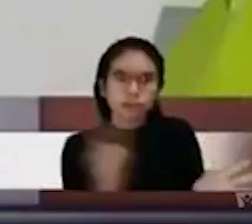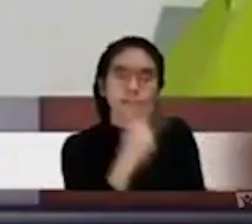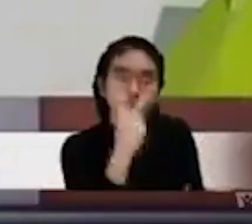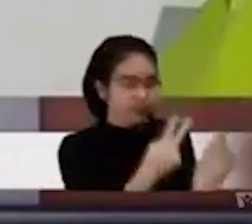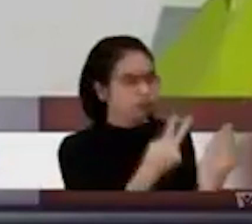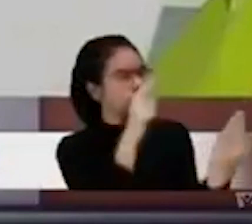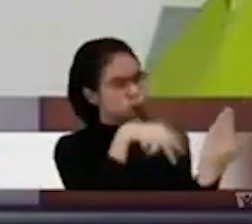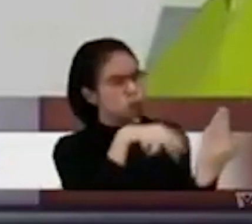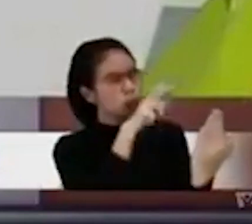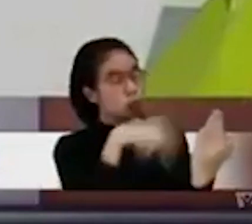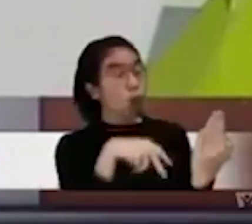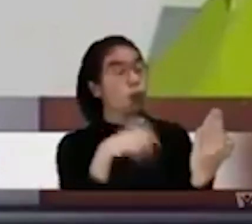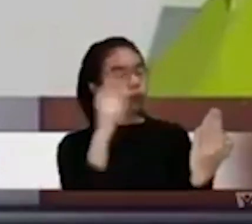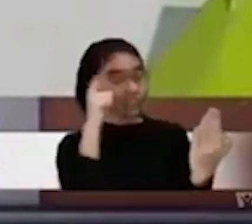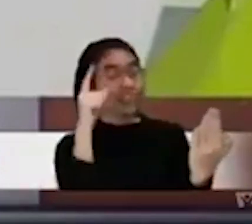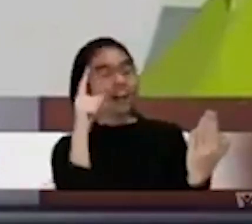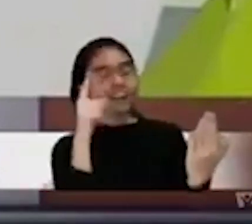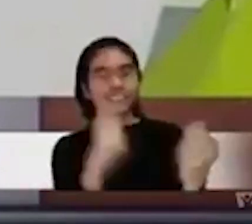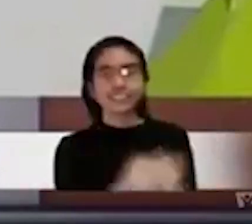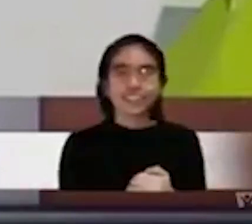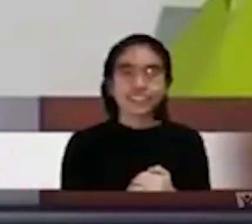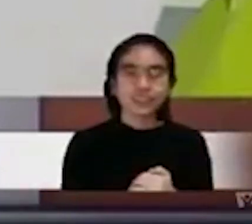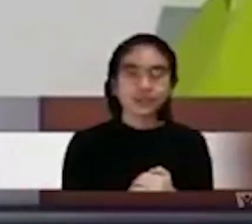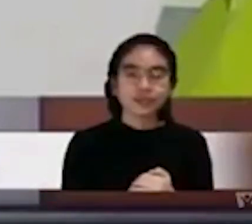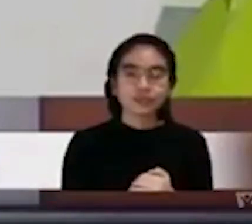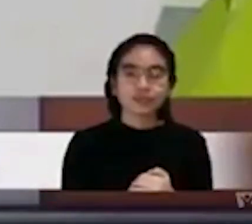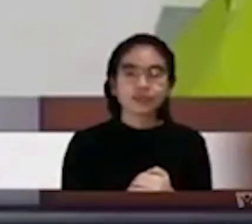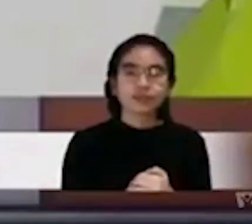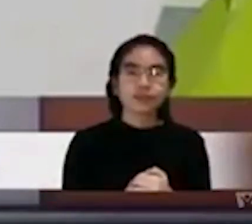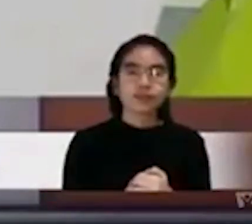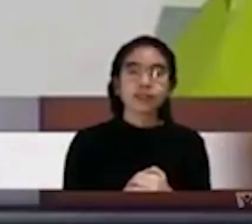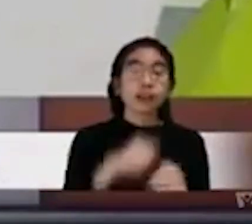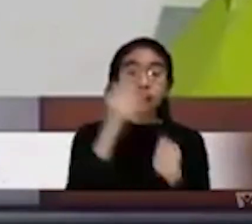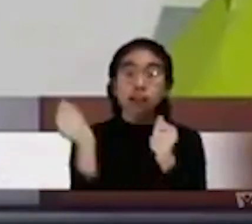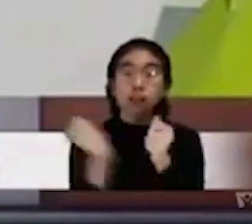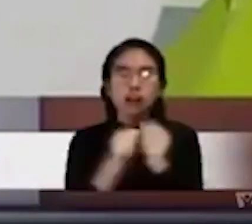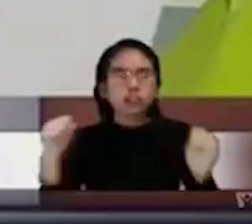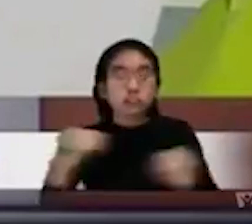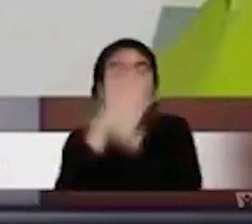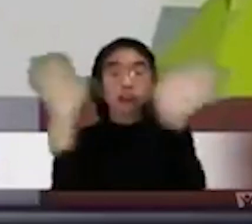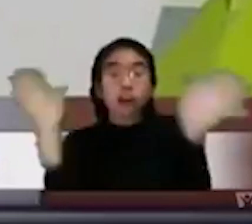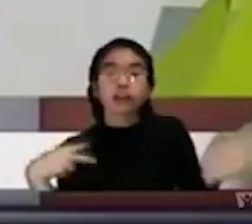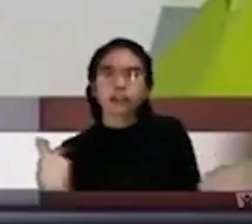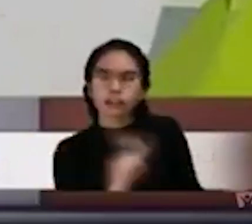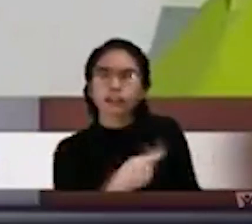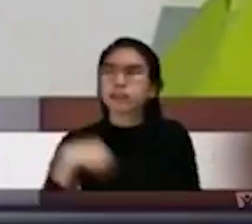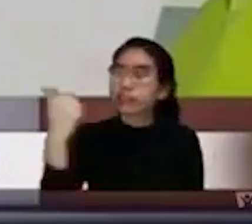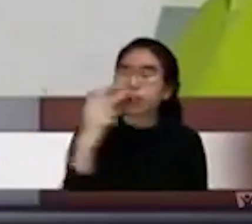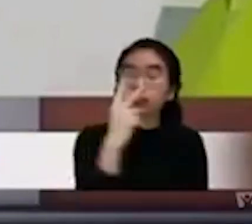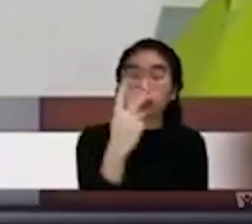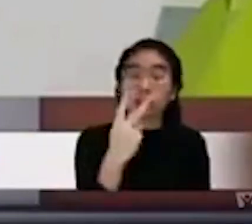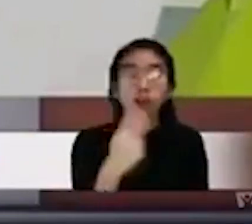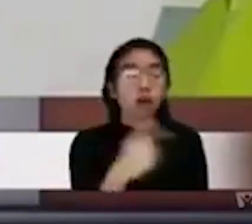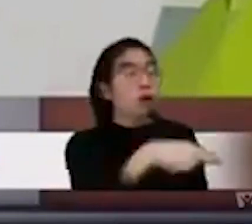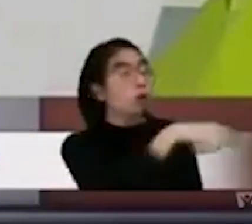terang membantu mata kita untuk melihat sekeliling kita, tidak hanya dengan melihat diri kita. Dan yang